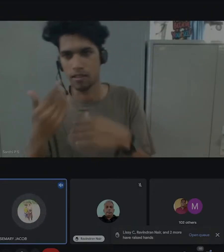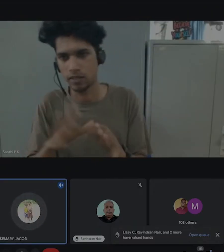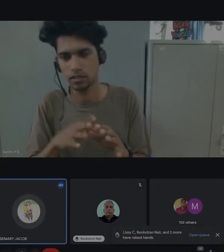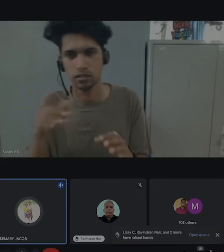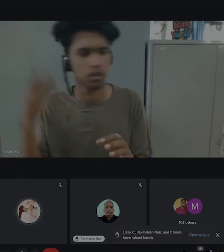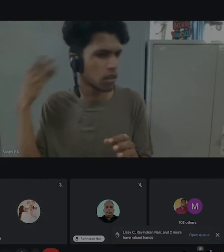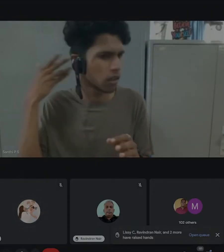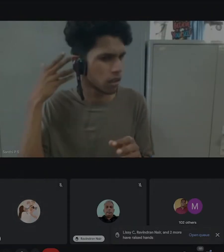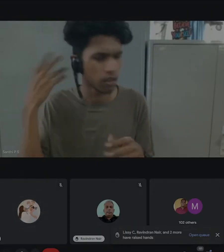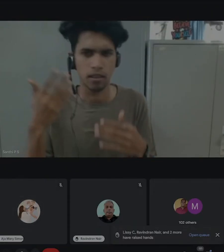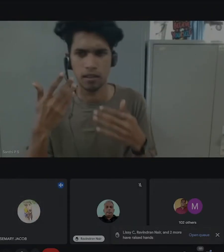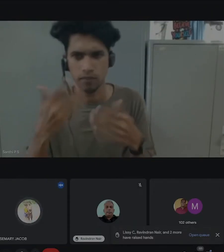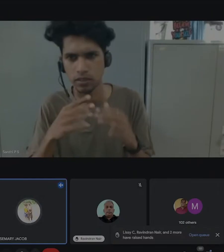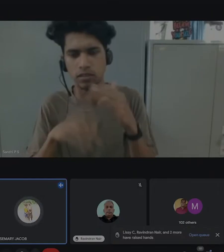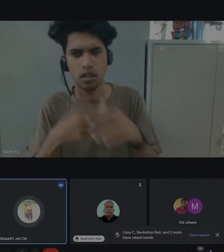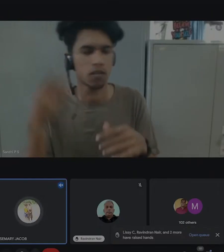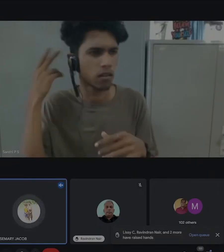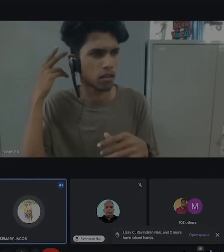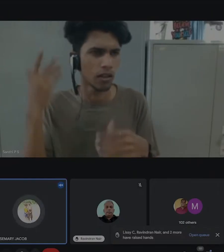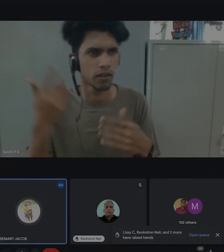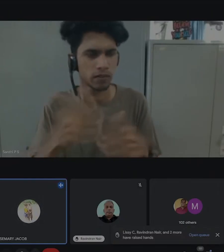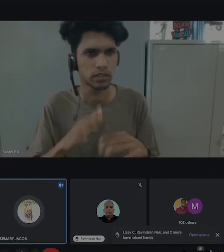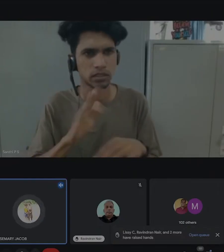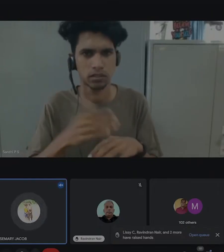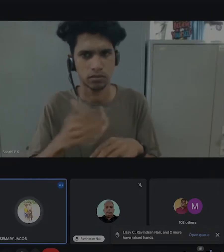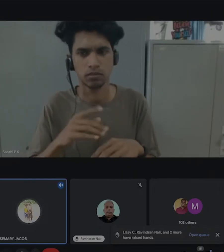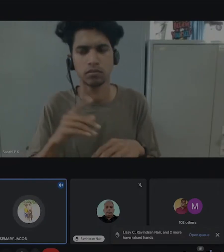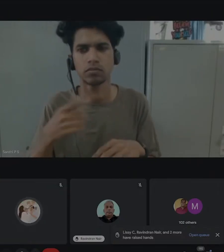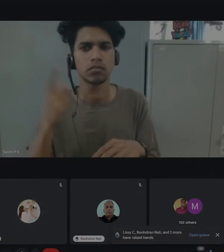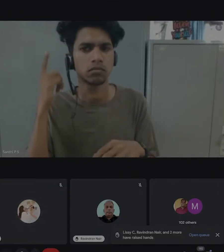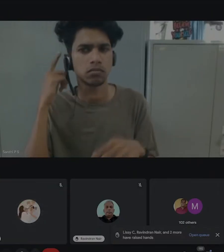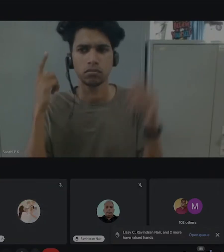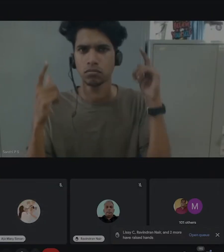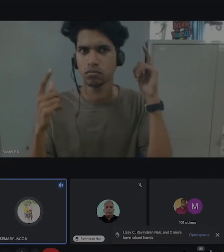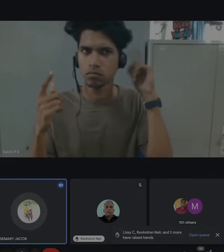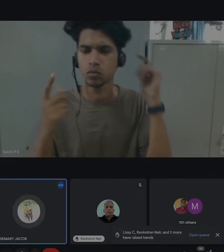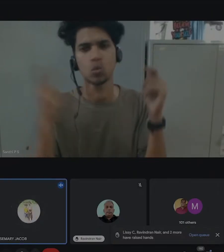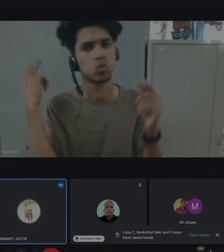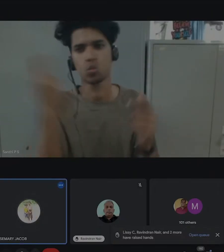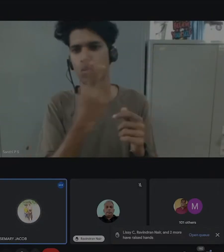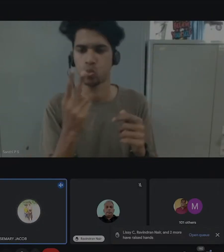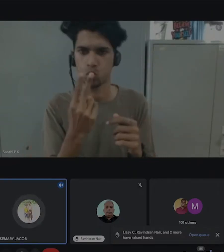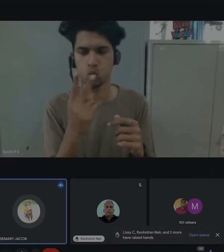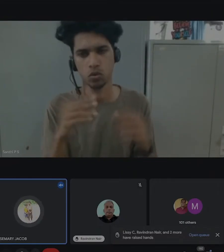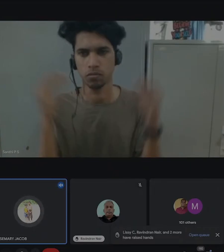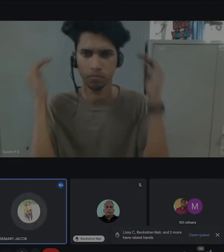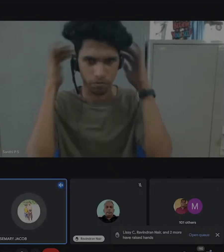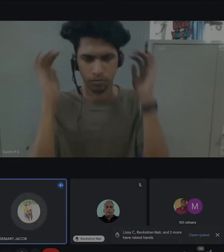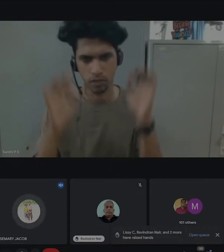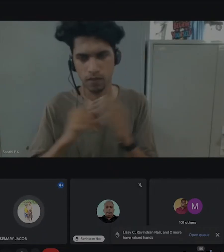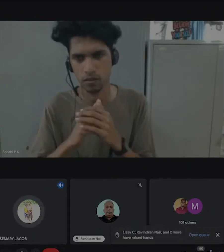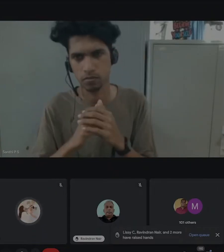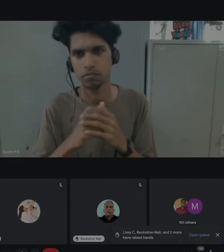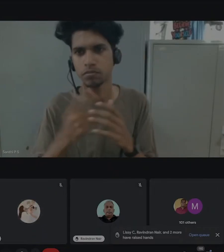കോക്ലിയർ ഇംപ്ലാന്റിങ് ഹിയറിംഗ് എയ്ഡ് വെച്ചിരിക്കുന്നുണ്ട്. മറ്റേ ചെവിയിലും സാധാരണ ഹിയറിംഗ് എയ്ഡ് ഉണ്ട്. അപ്പോൾ ആ കുട്ടി